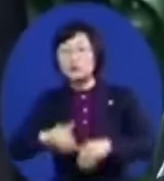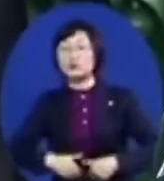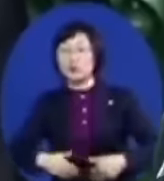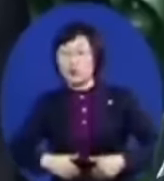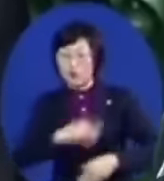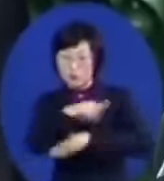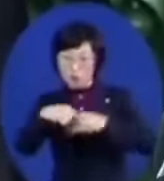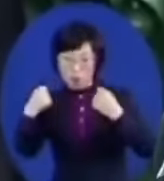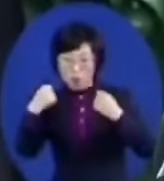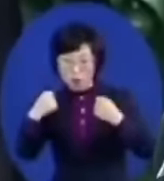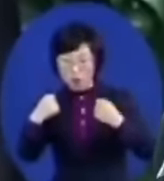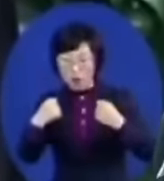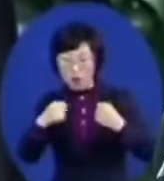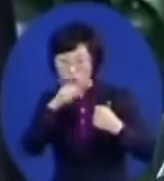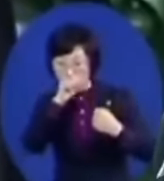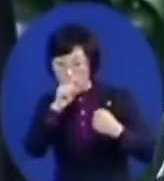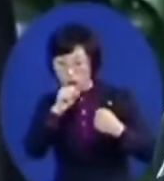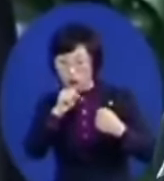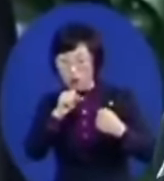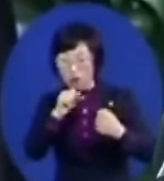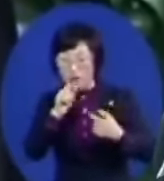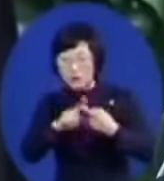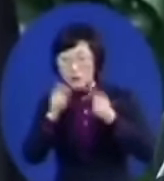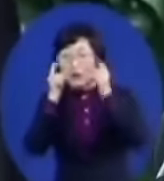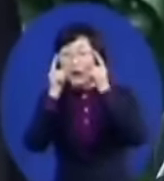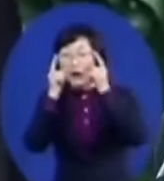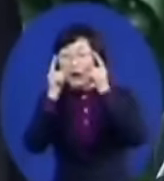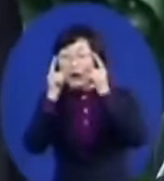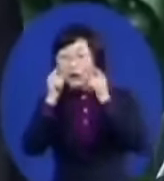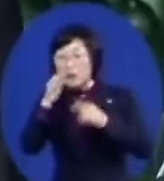좋으냐 병들어 봐야 아는 것입니다.